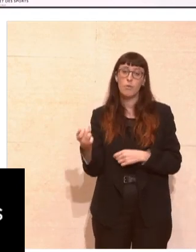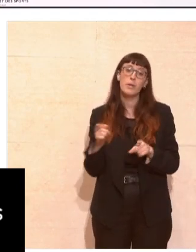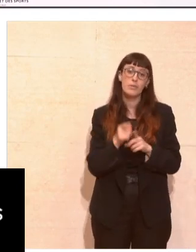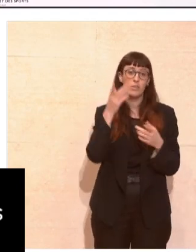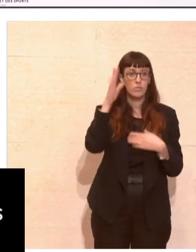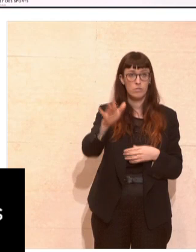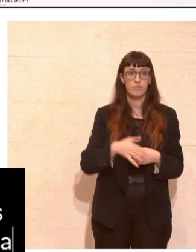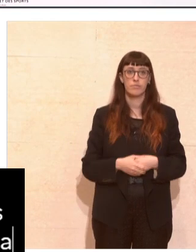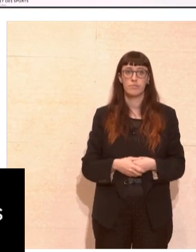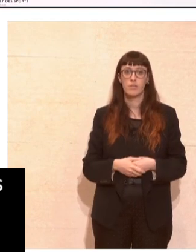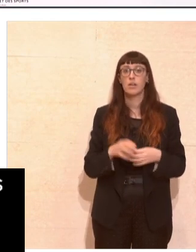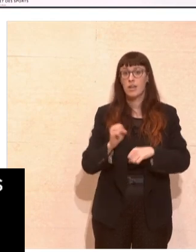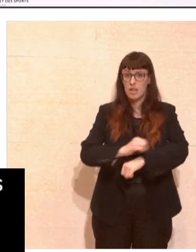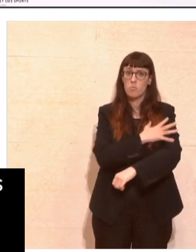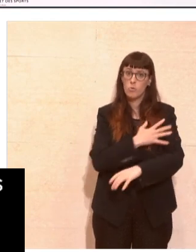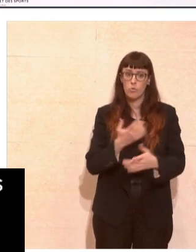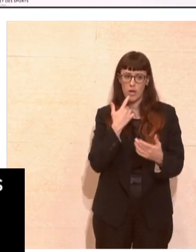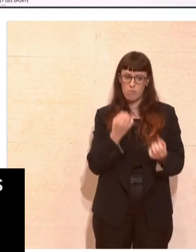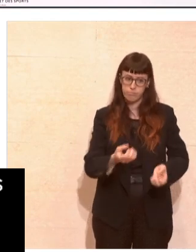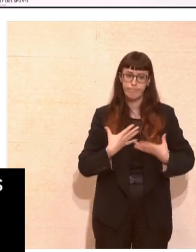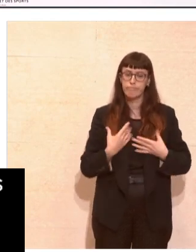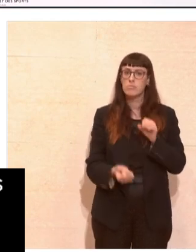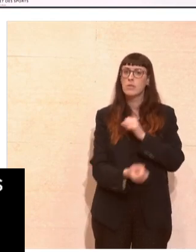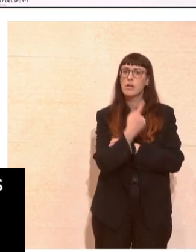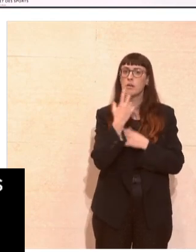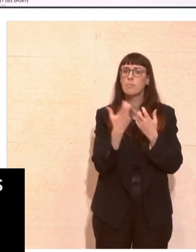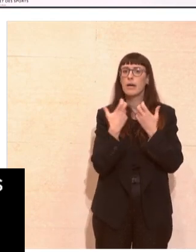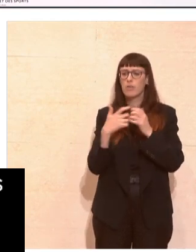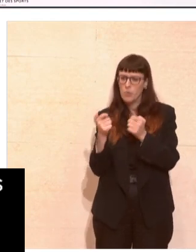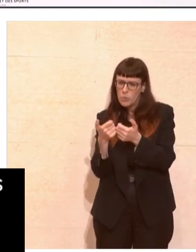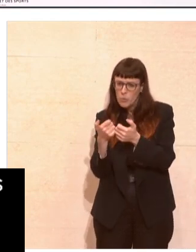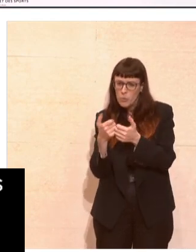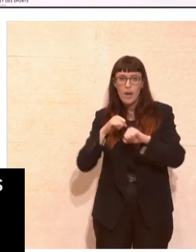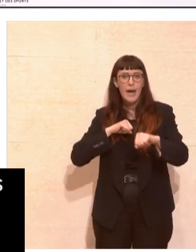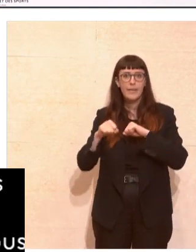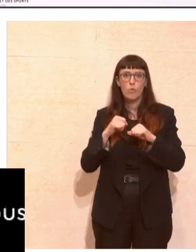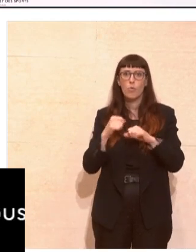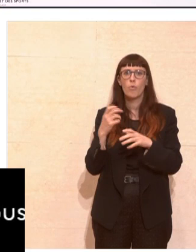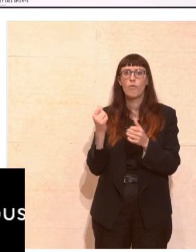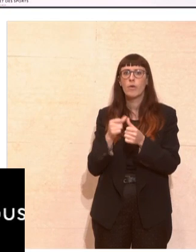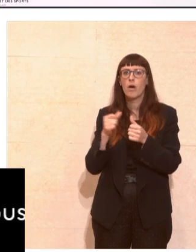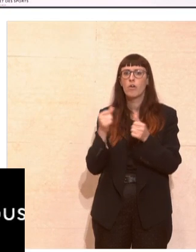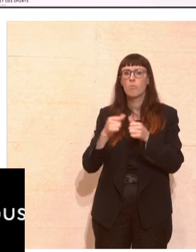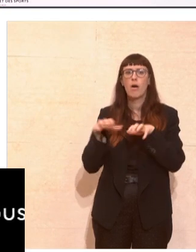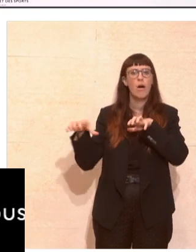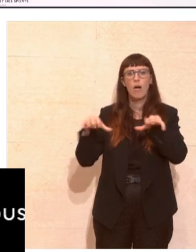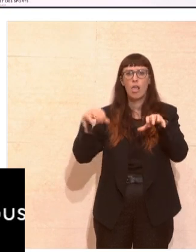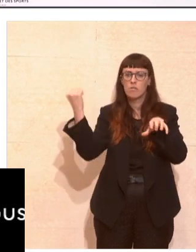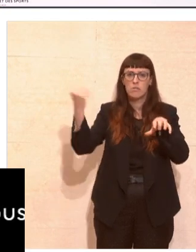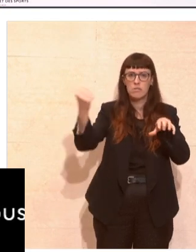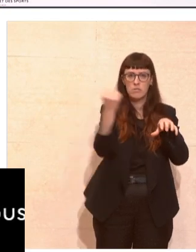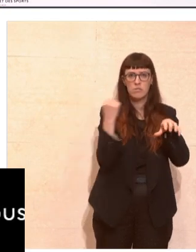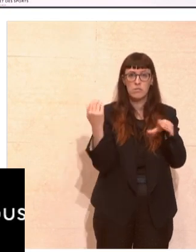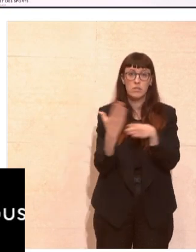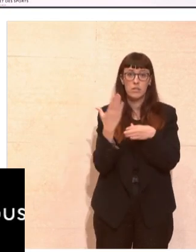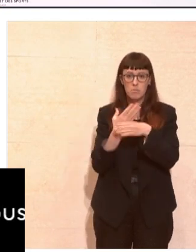aussi la composante émotionnelle. Quand vous êtes engagé dans un jeu vidéo d'action, si vous devez tuer des zombies, vous allez avoir une décharge d'adrénaline,